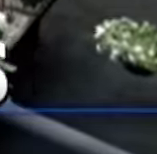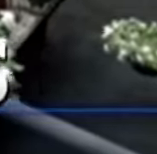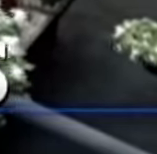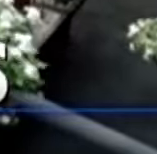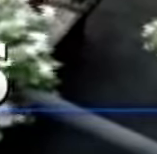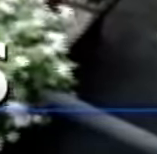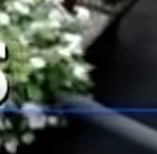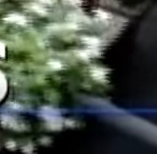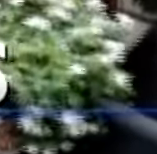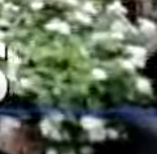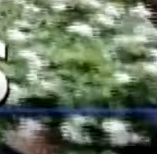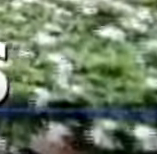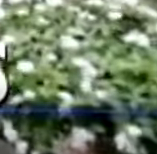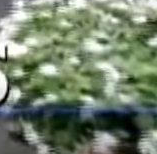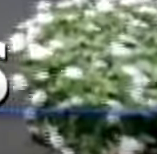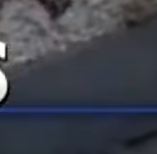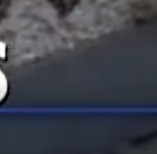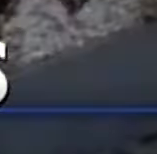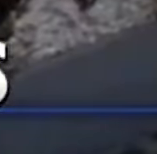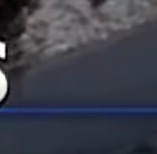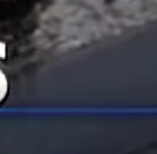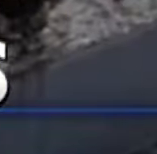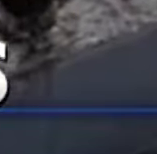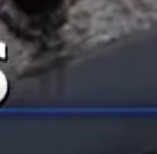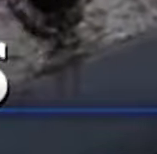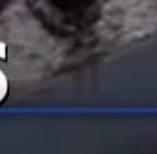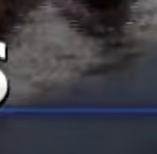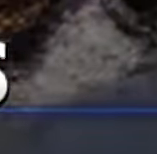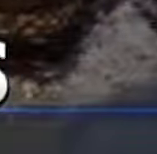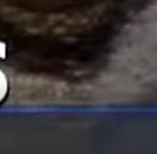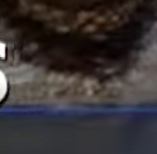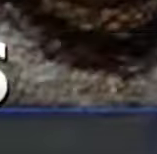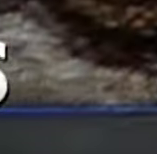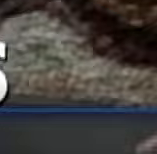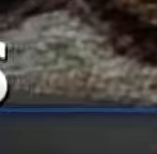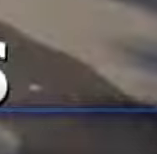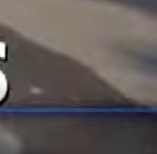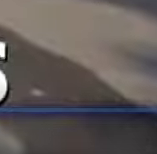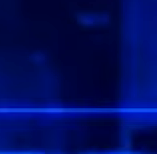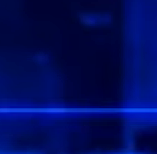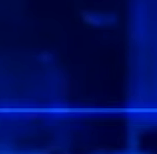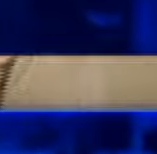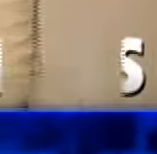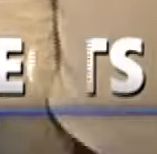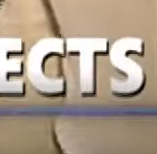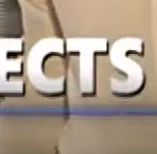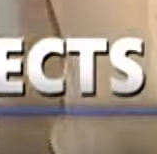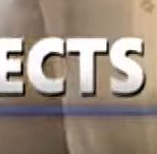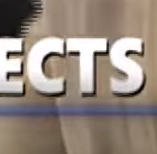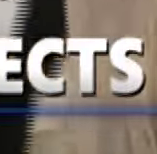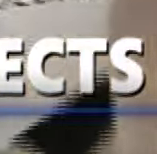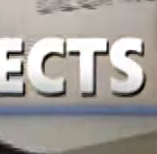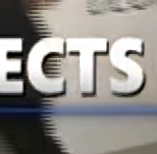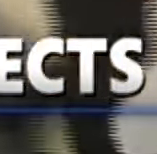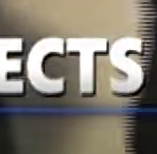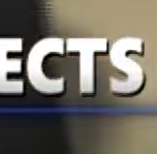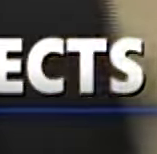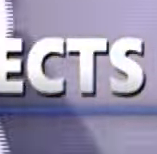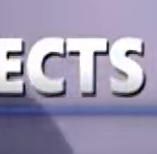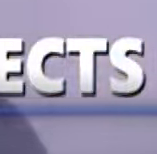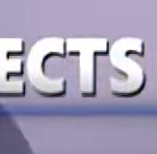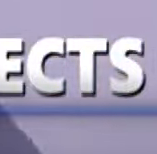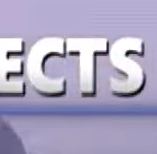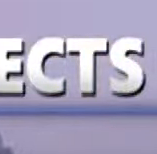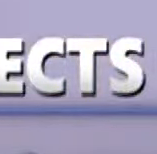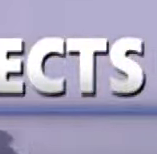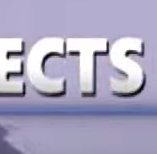Mga nagpakasal sa Thailand, nagpalitan ng I do habang nakasakay sa elepante. At Liza